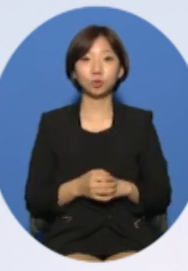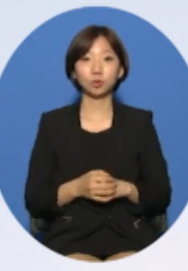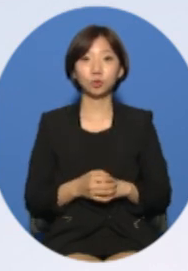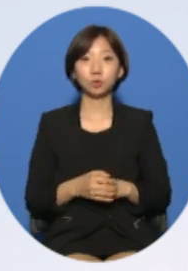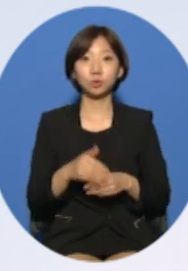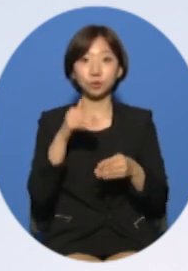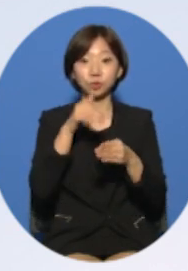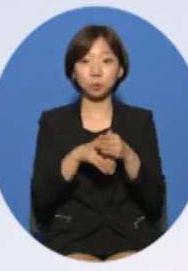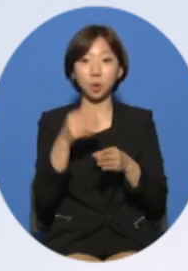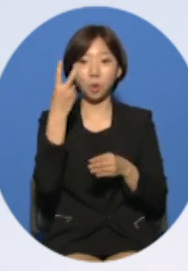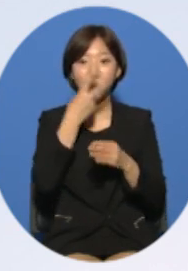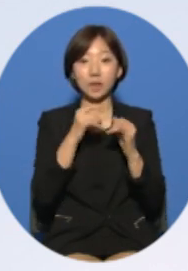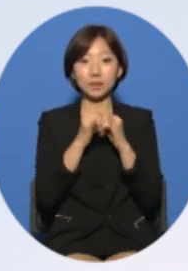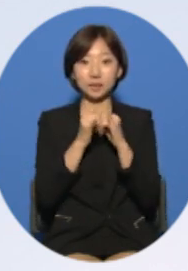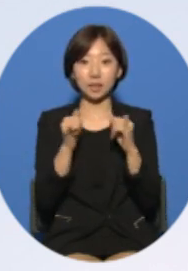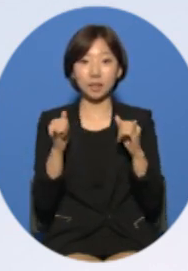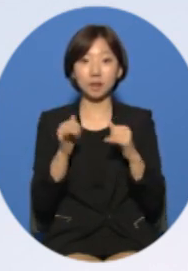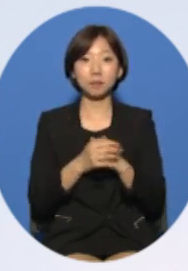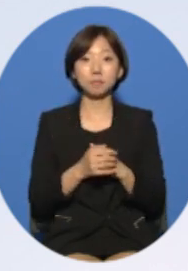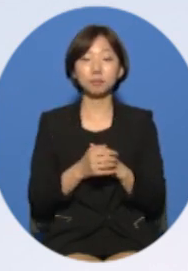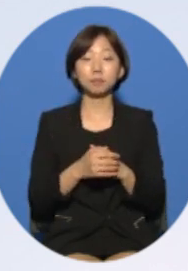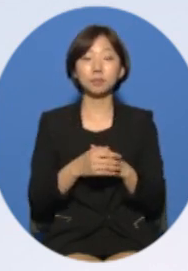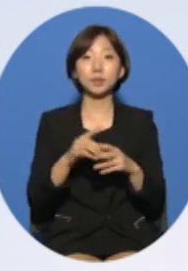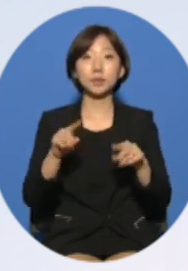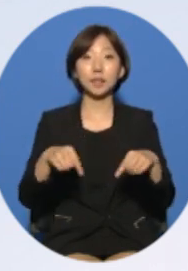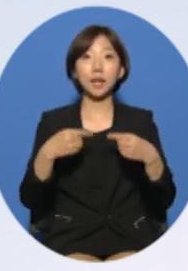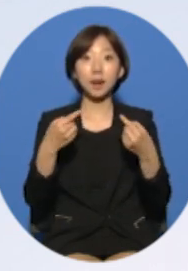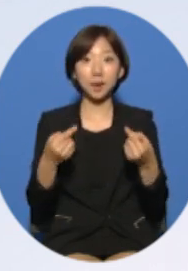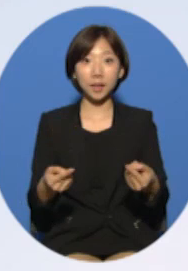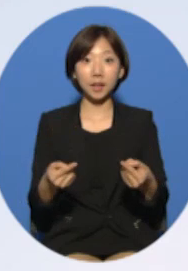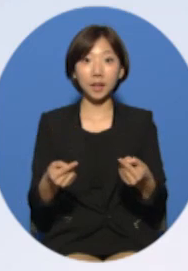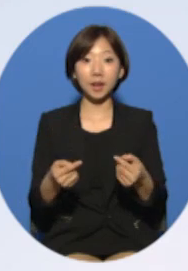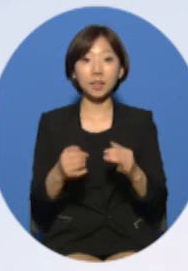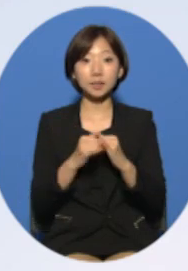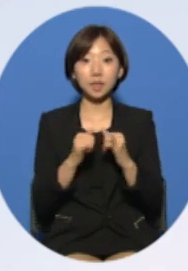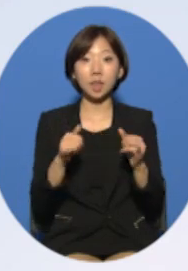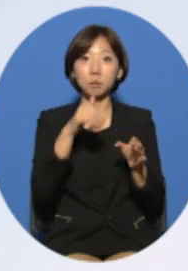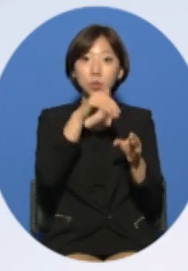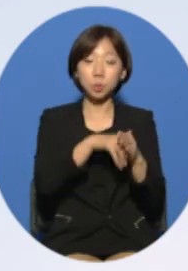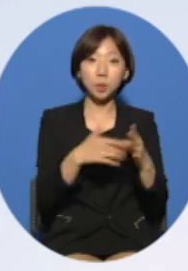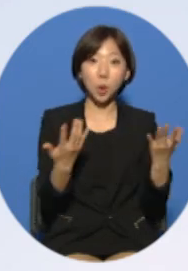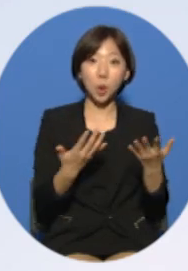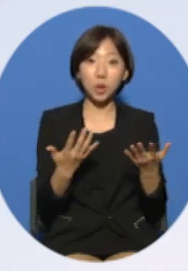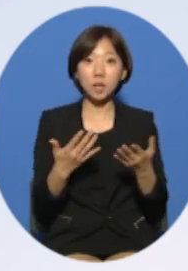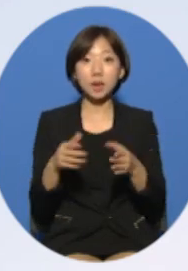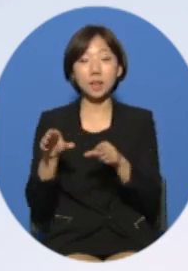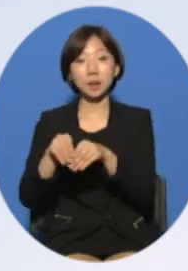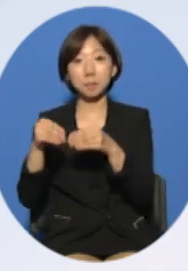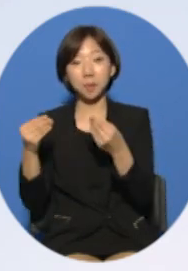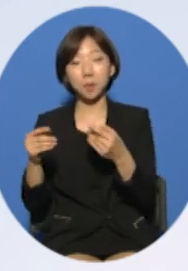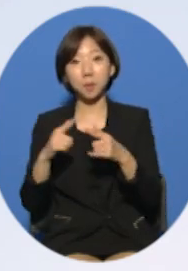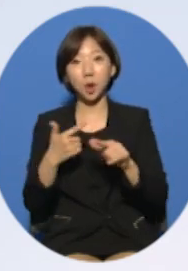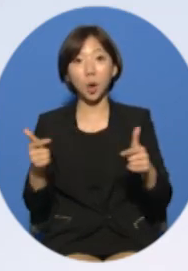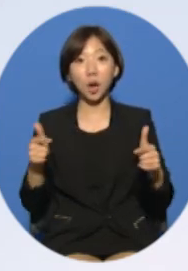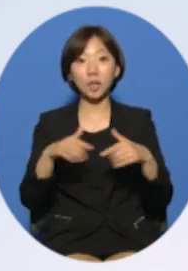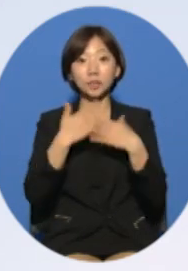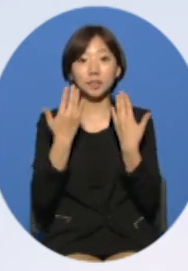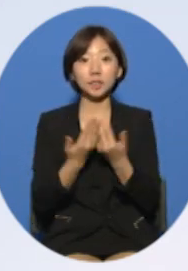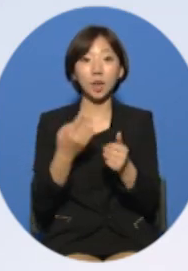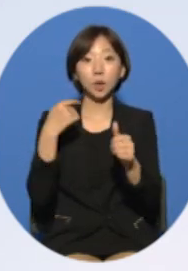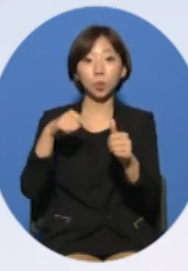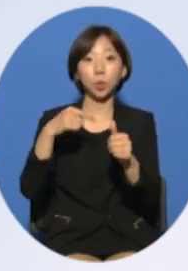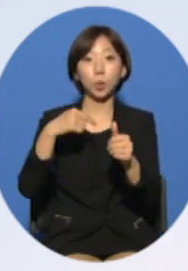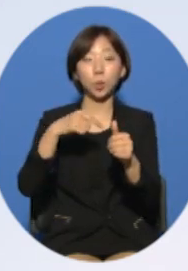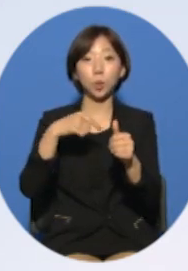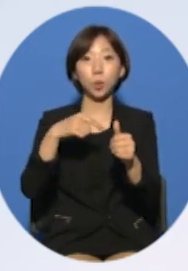관리관께서 네. 지금 이제 투표에 참가한 지금 개표 투표 작업 선거 작업을 이제 교육을 하고 계시는 그렇죠. 예, 투표 절차죠.